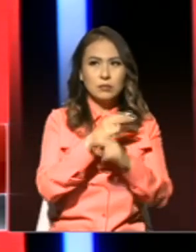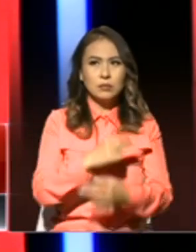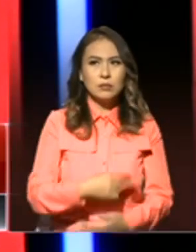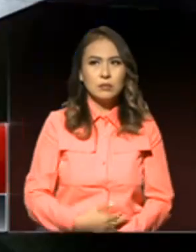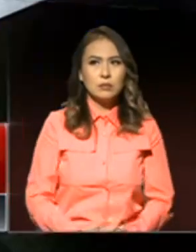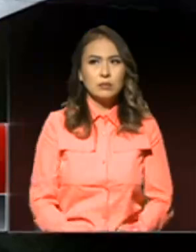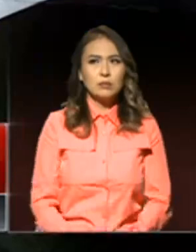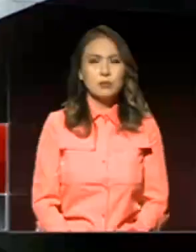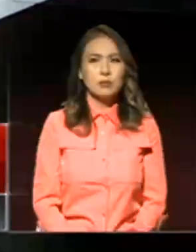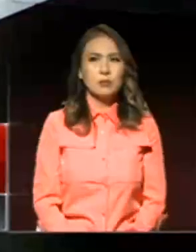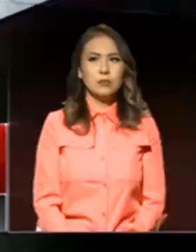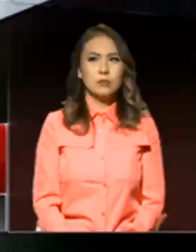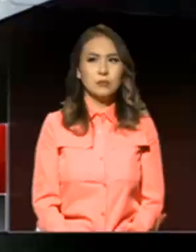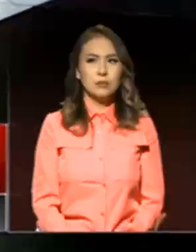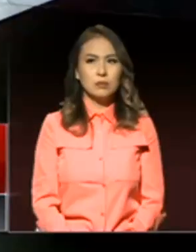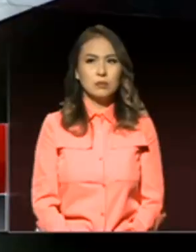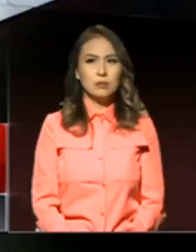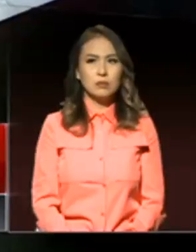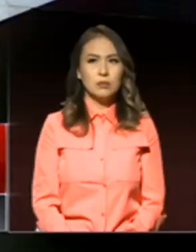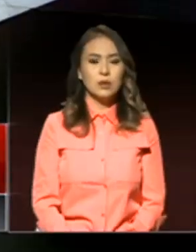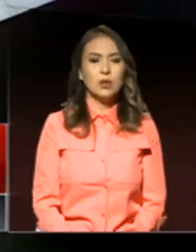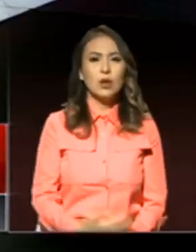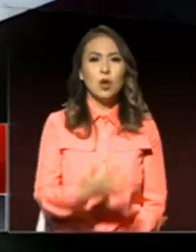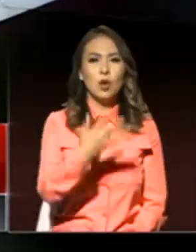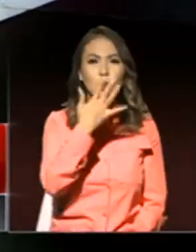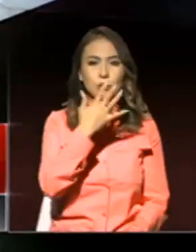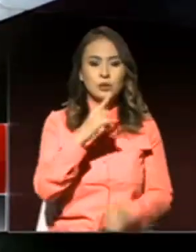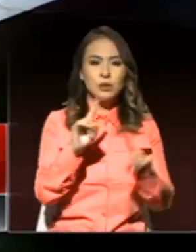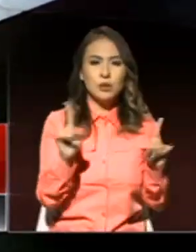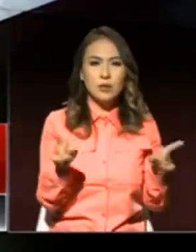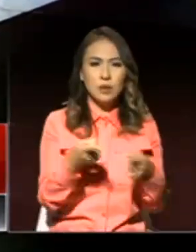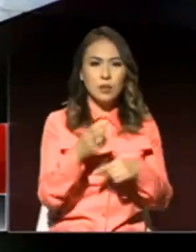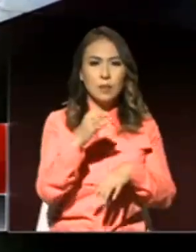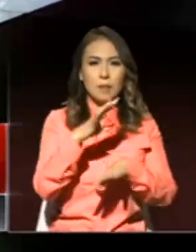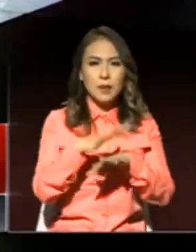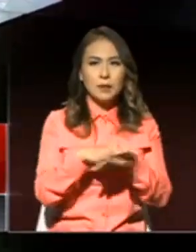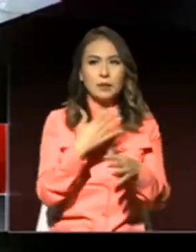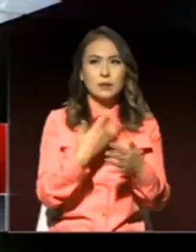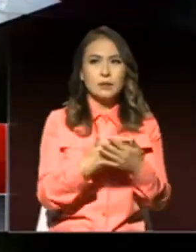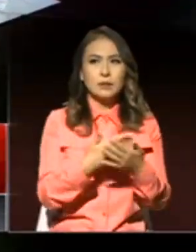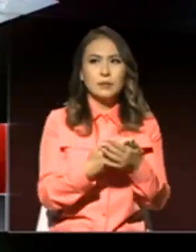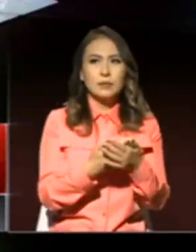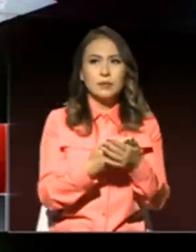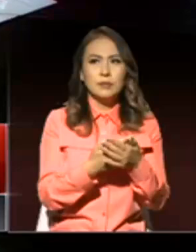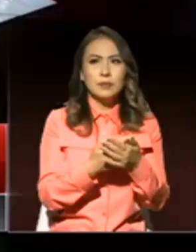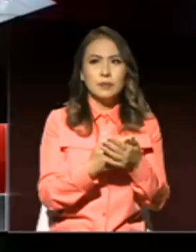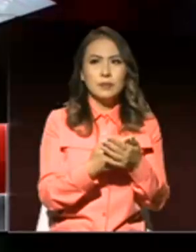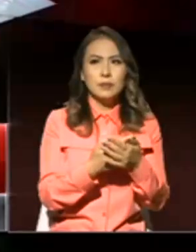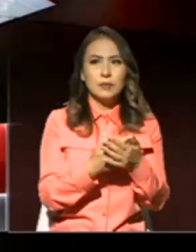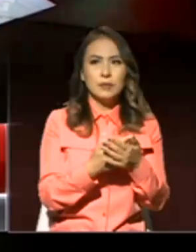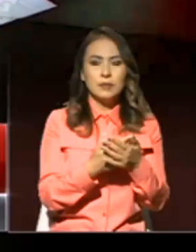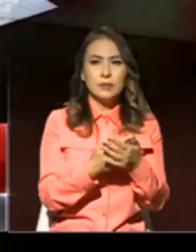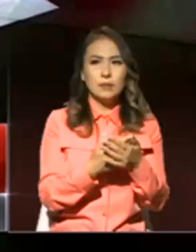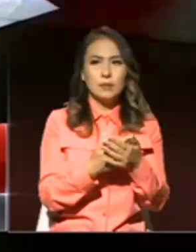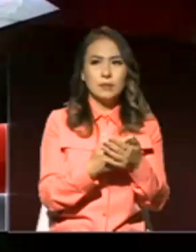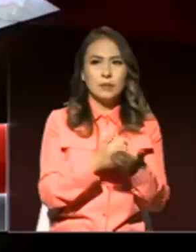Қандай дейсіз? Осындай ұлттық банк. Қараңыз, ұлттық даму институты саналады отбасы банкі, мысалға. Осы жерде қосып кетейін. Арамызда негізгі оператор. Иә, жоқ,